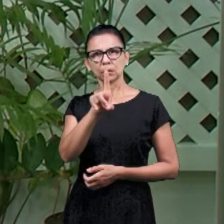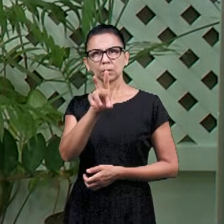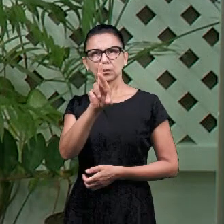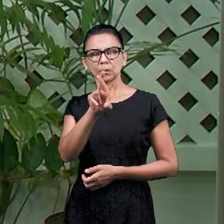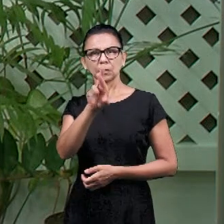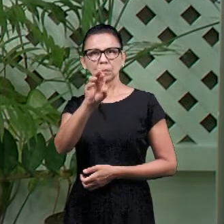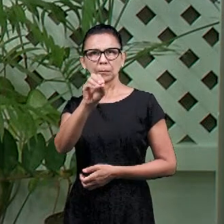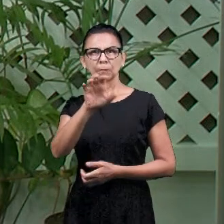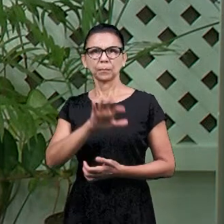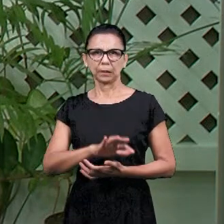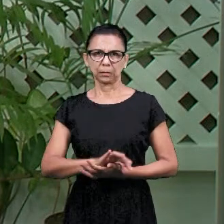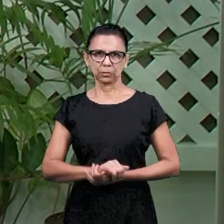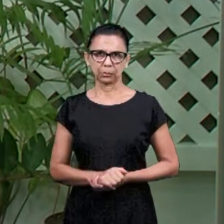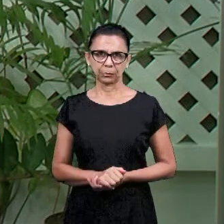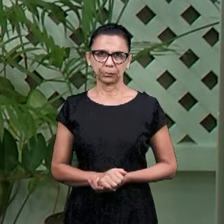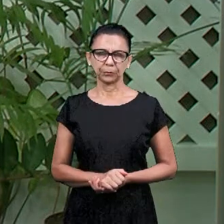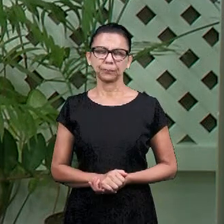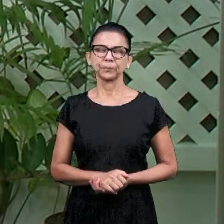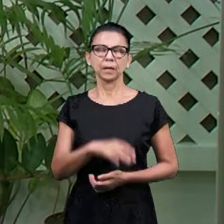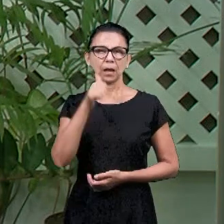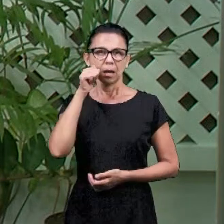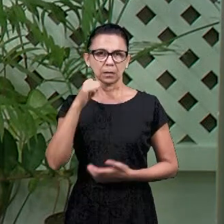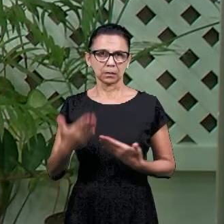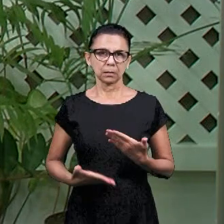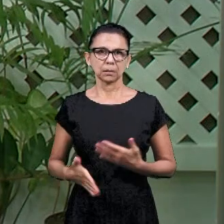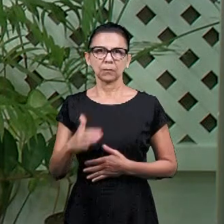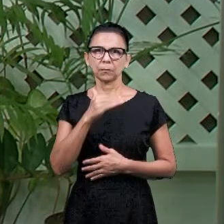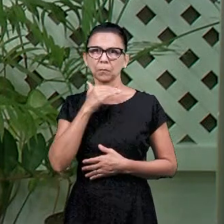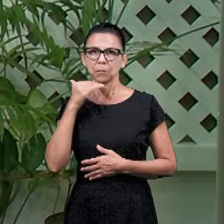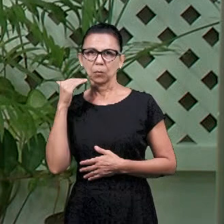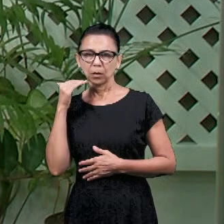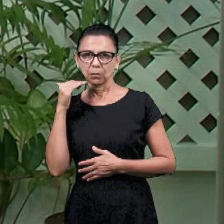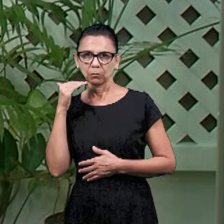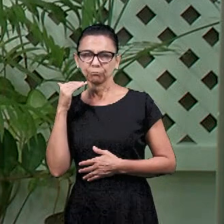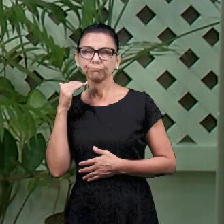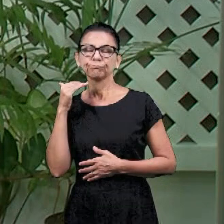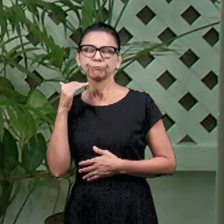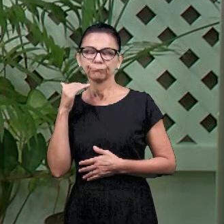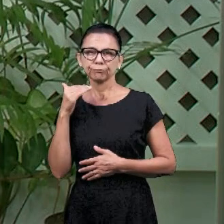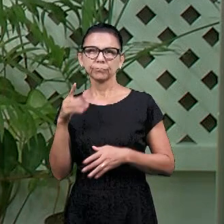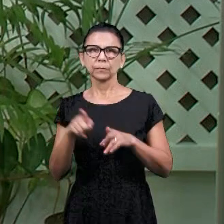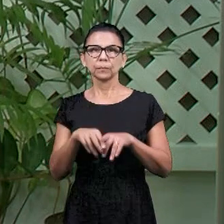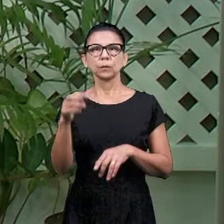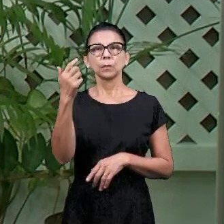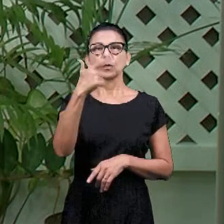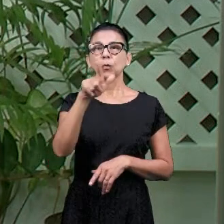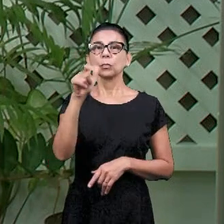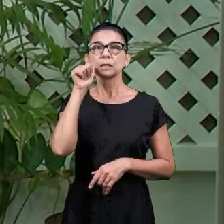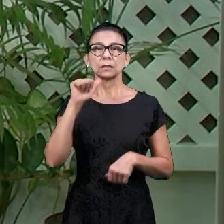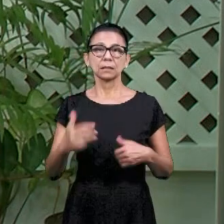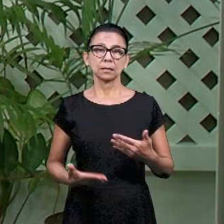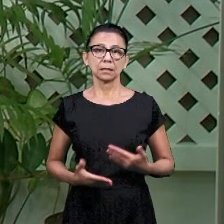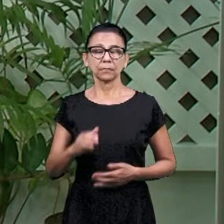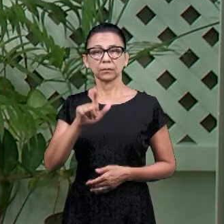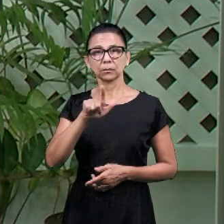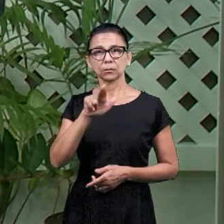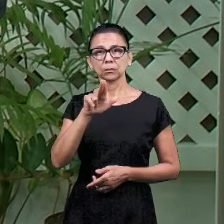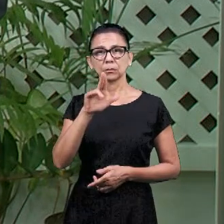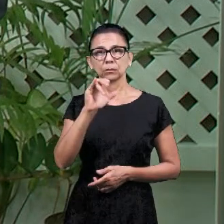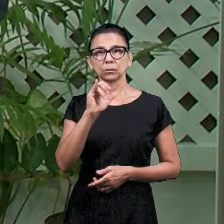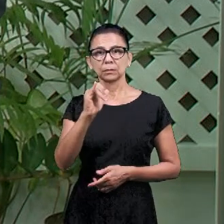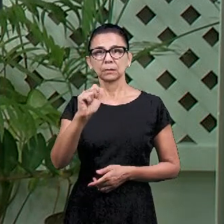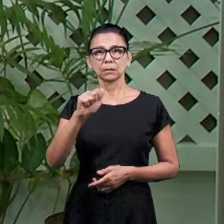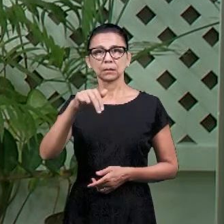pasteur Pedro da Cruz Théodore. Ses frères sont des lignages, elle est passée vers le